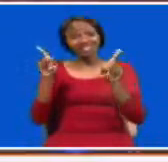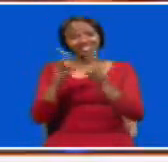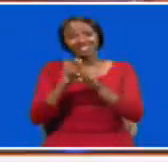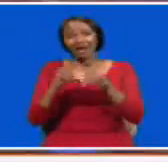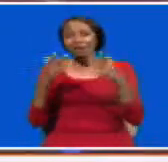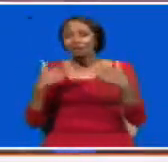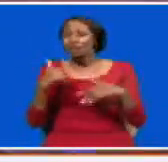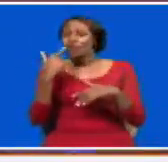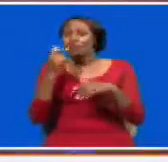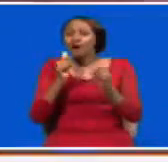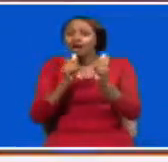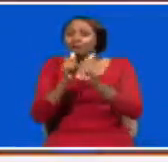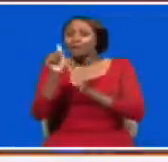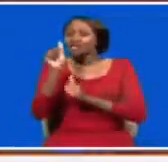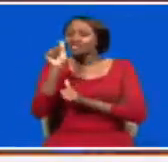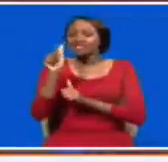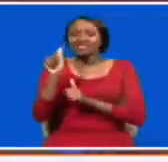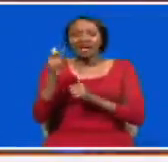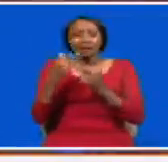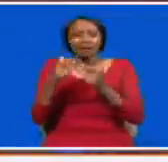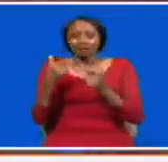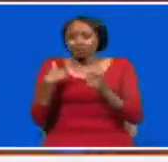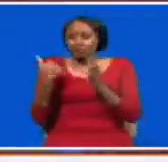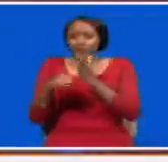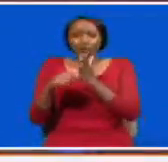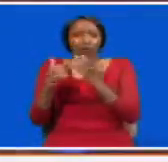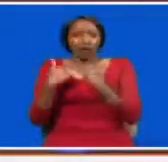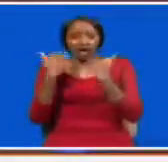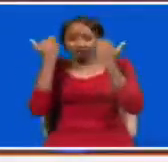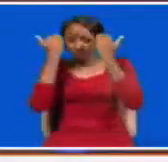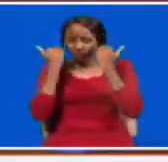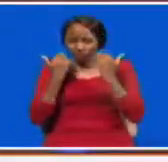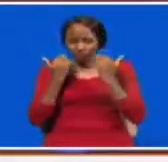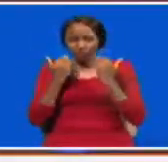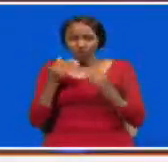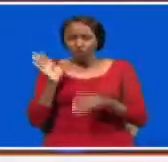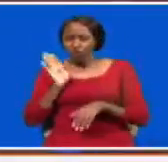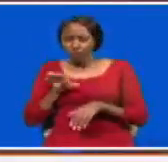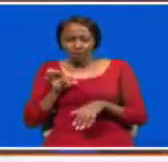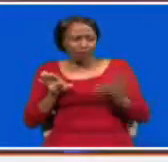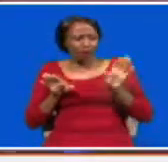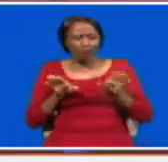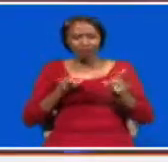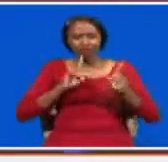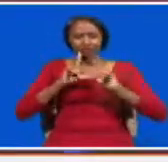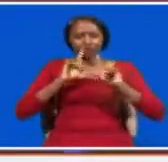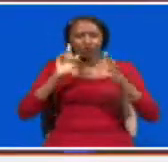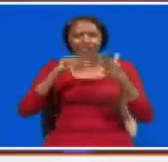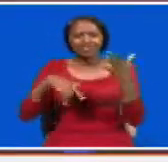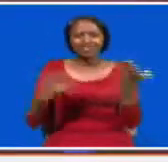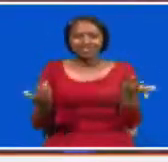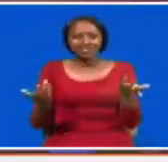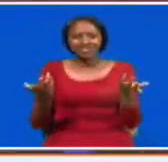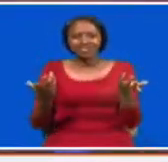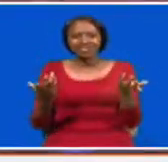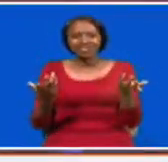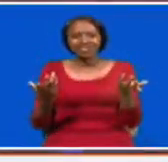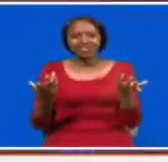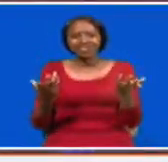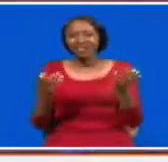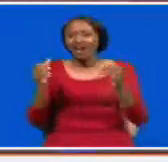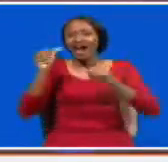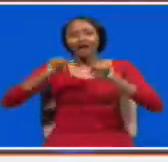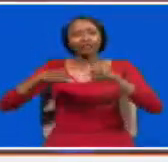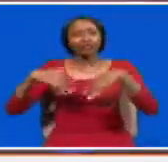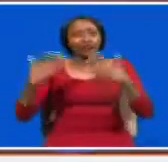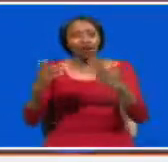hiyo maneno na hatuna ubaya na kotini. Sasa mama akioa mama mwingine watabiana nini? Mama mtabiana